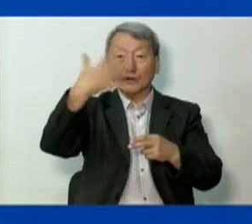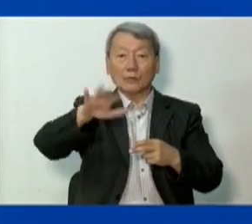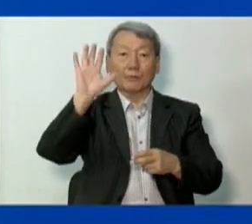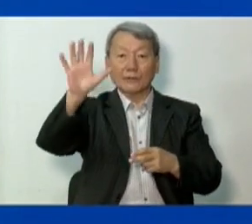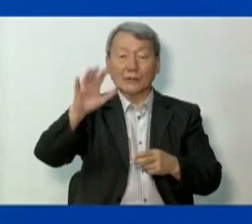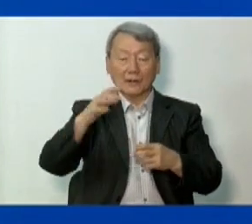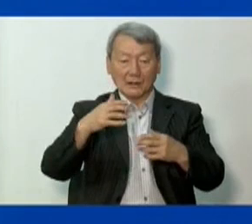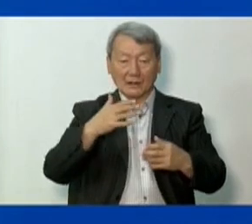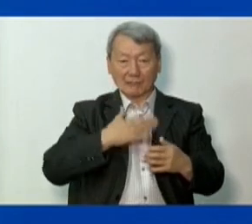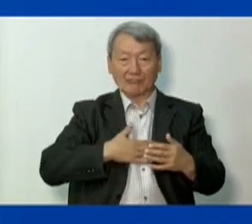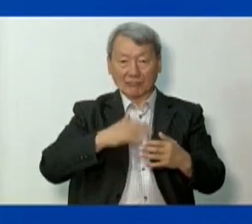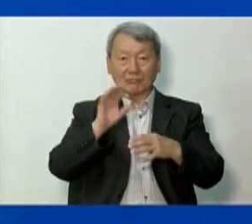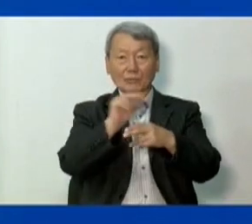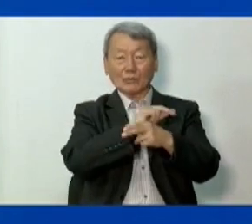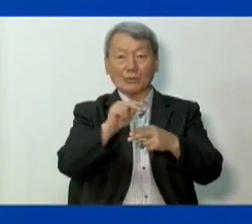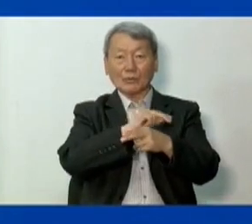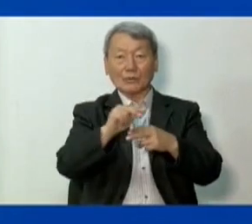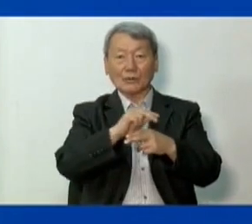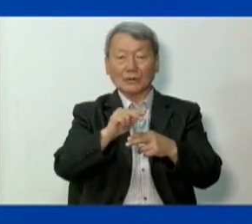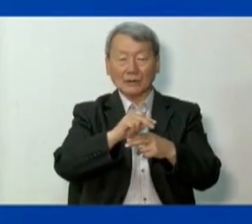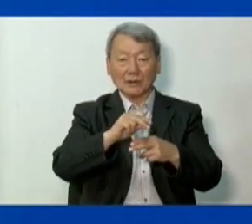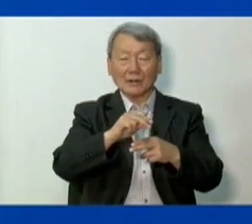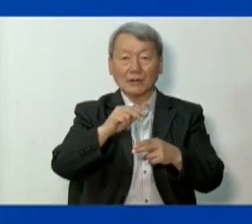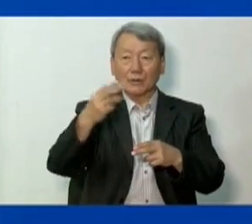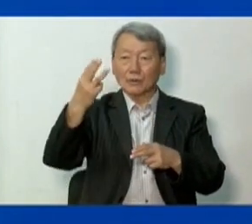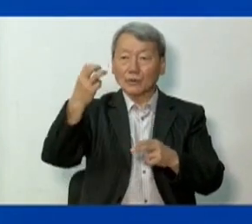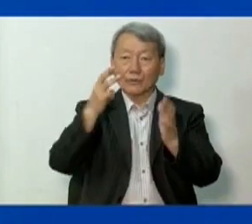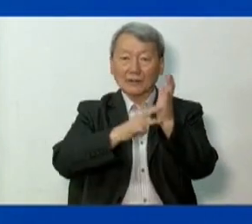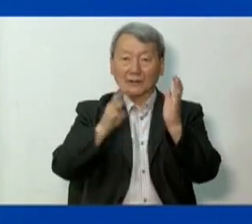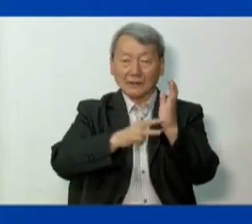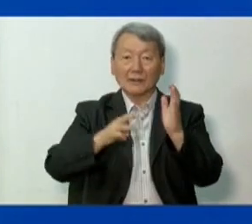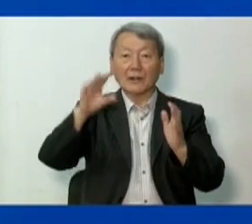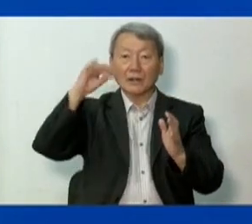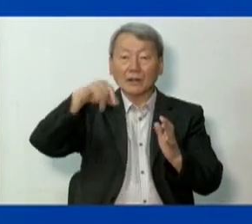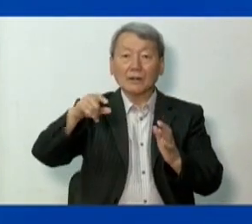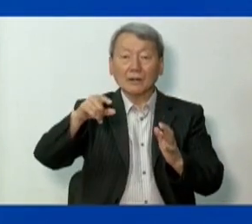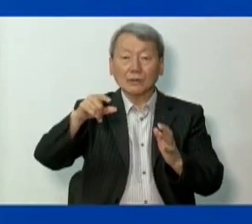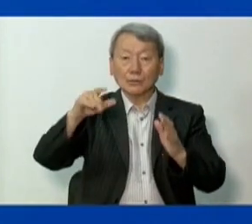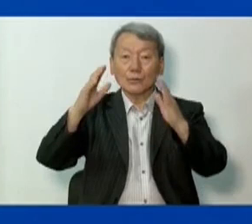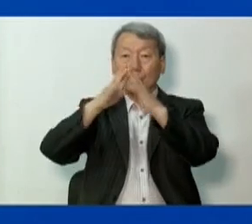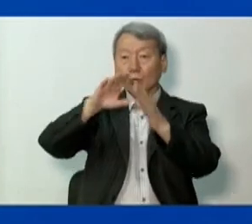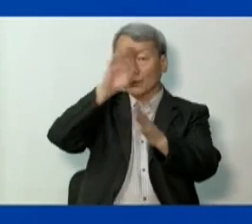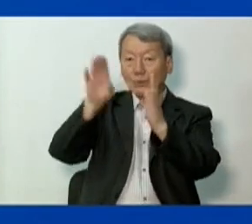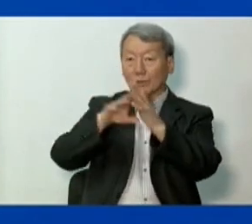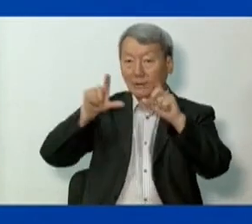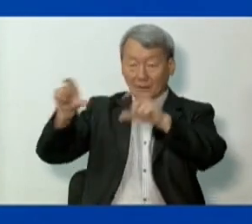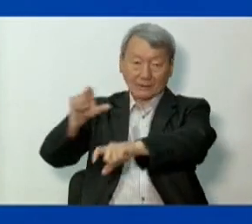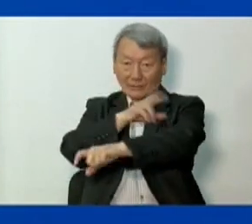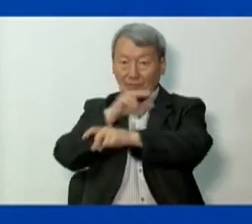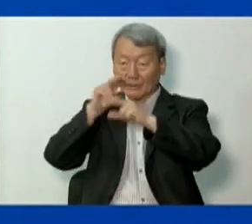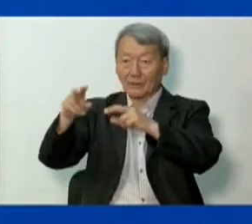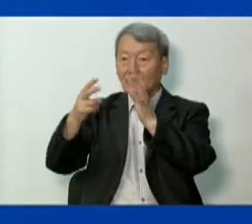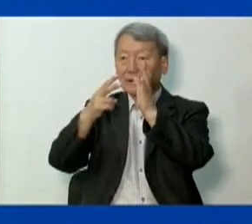155, канааттандырарлык абалда 380, ал эми үйдө дарылангандардын